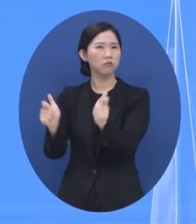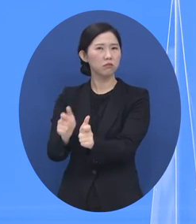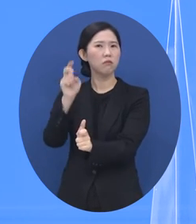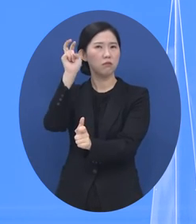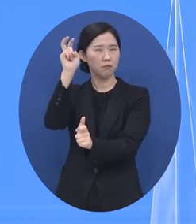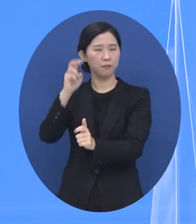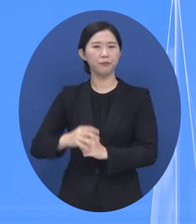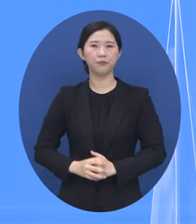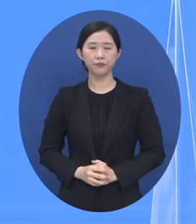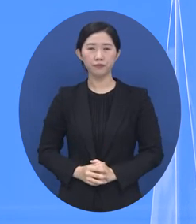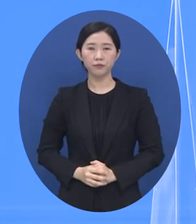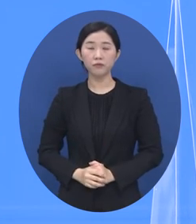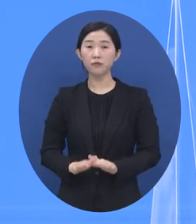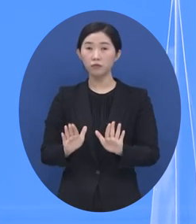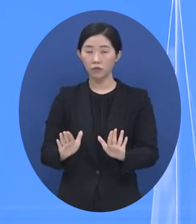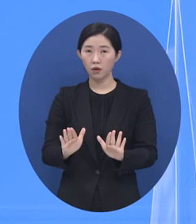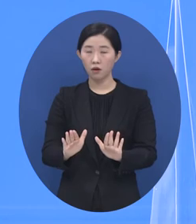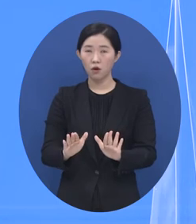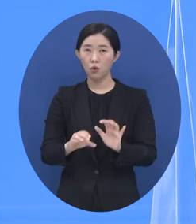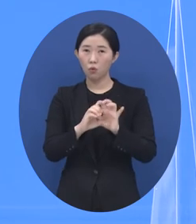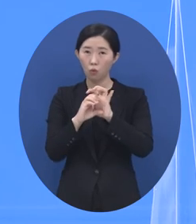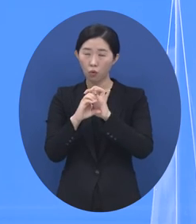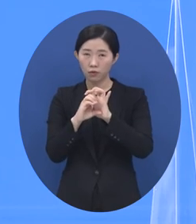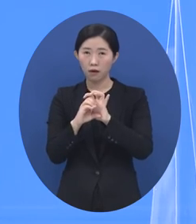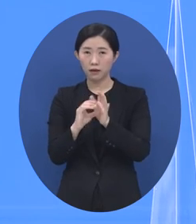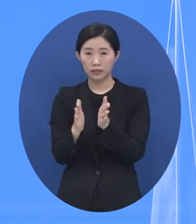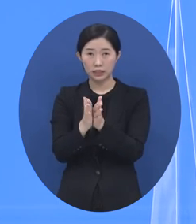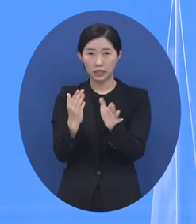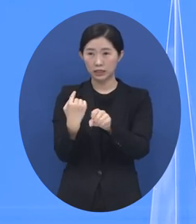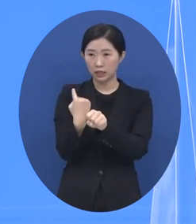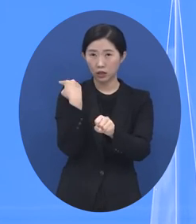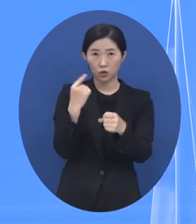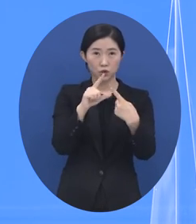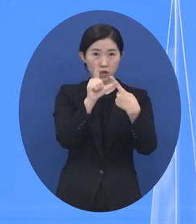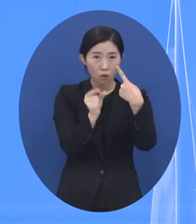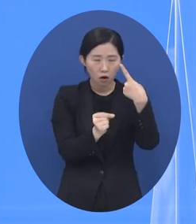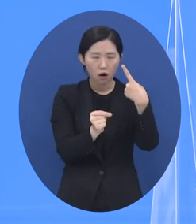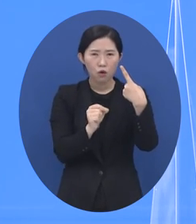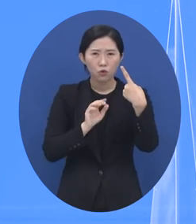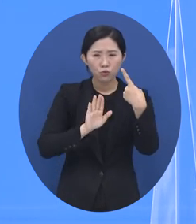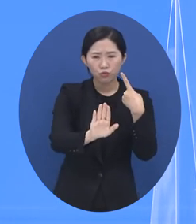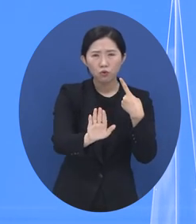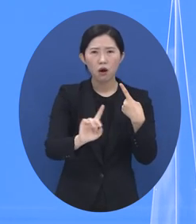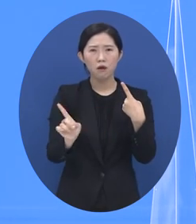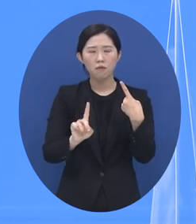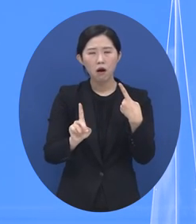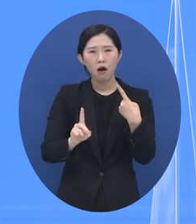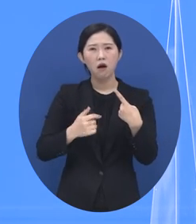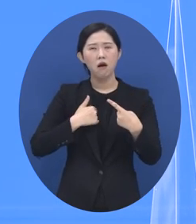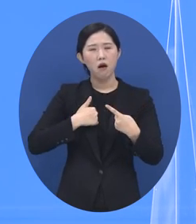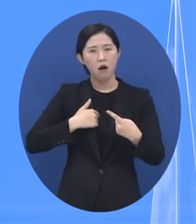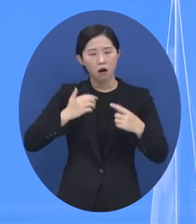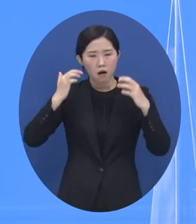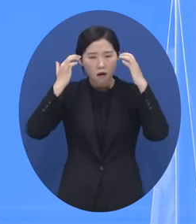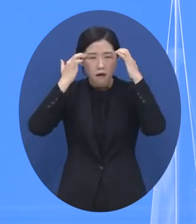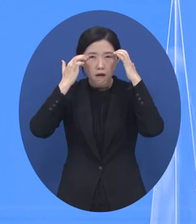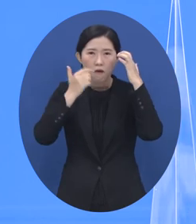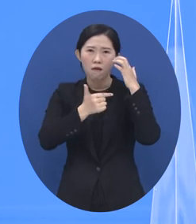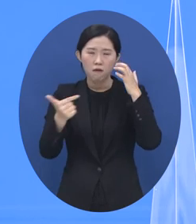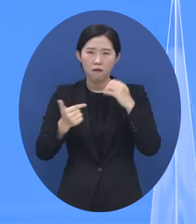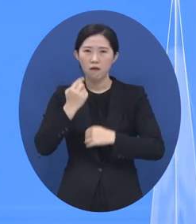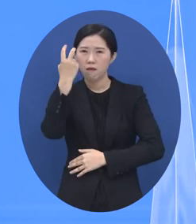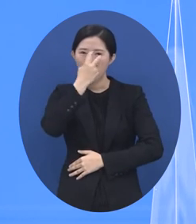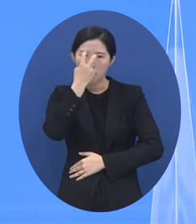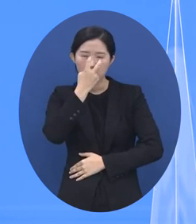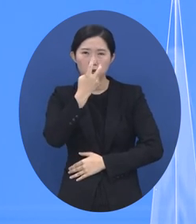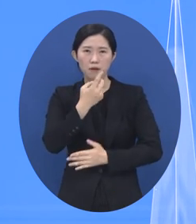기억해보면 코로나19가 사회에 유입된 작년 1월 이후 매 계절이 새로운 도전이었습니다. 관리와 치료를 위한 자원을